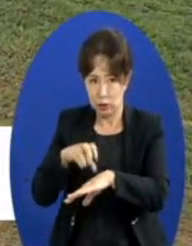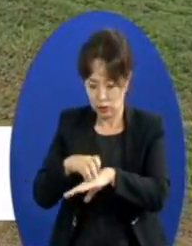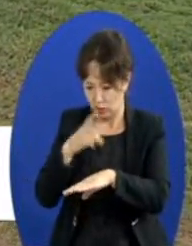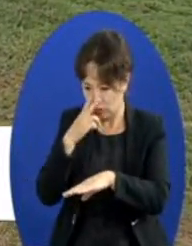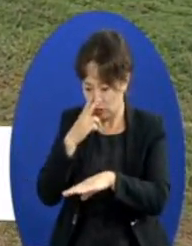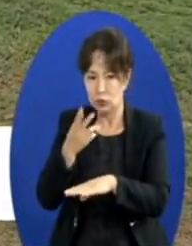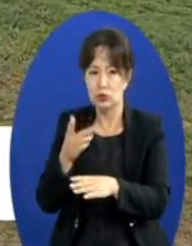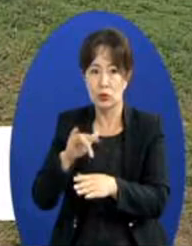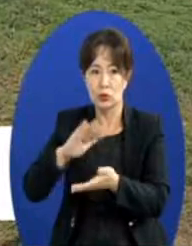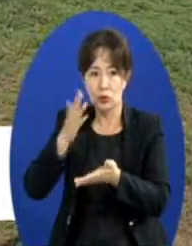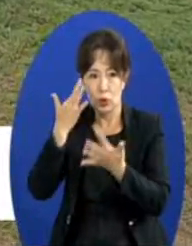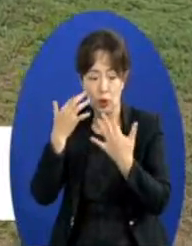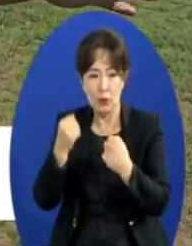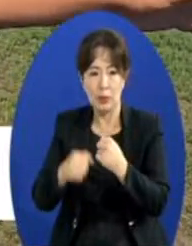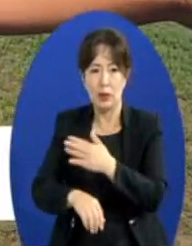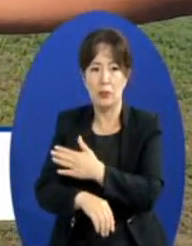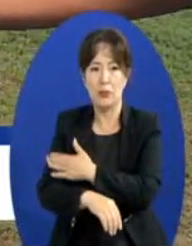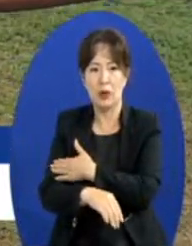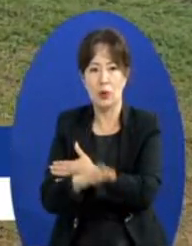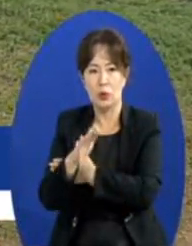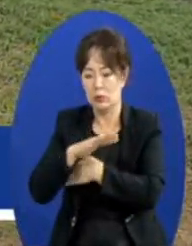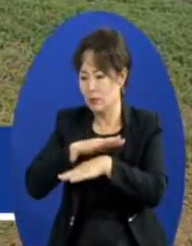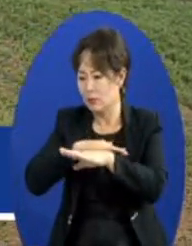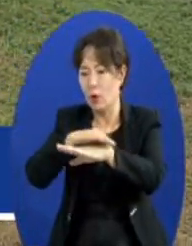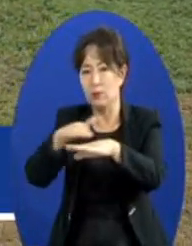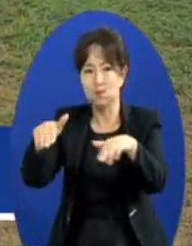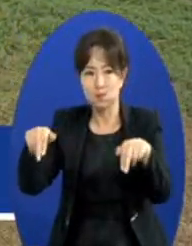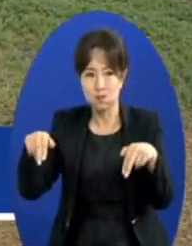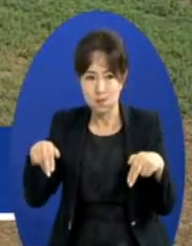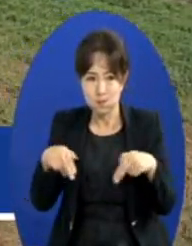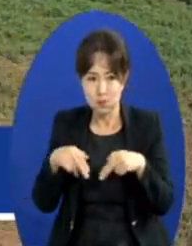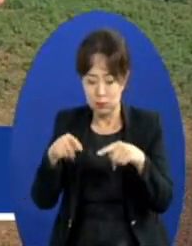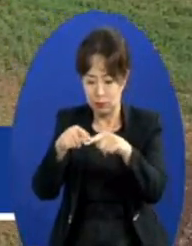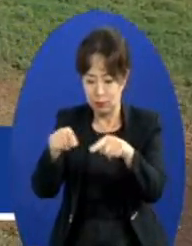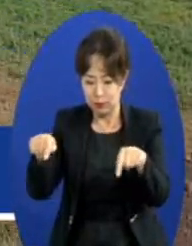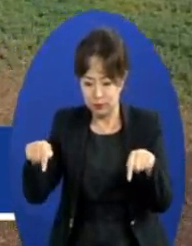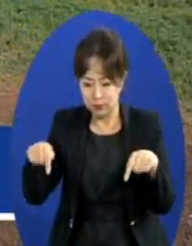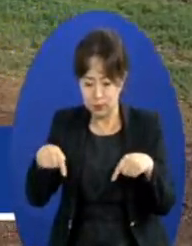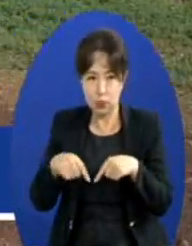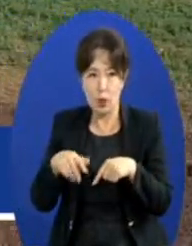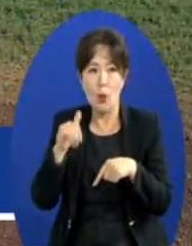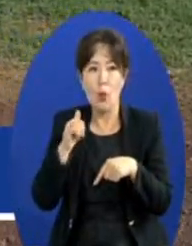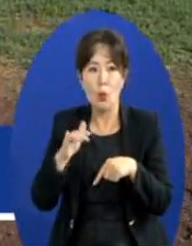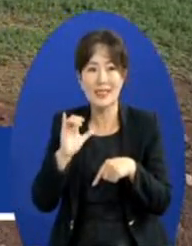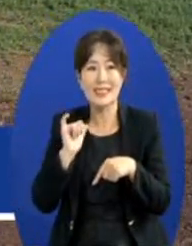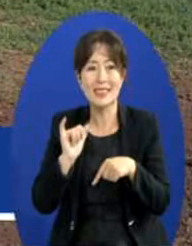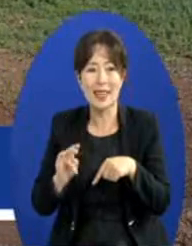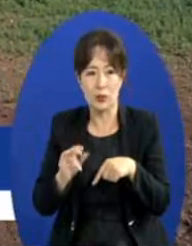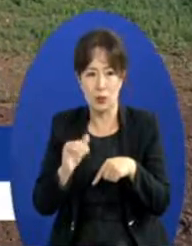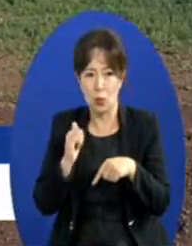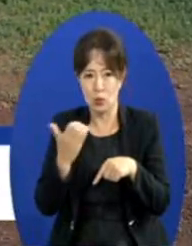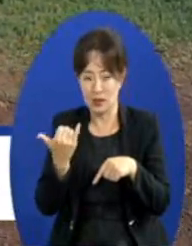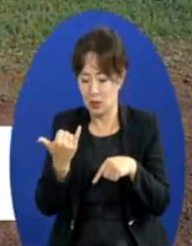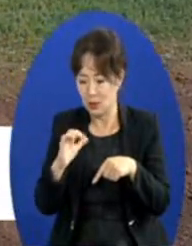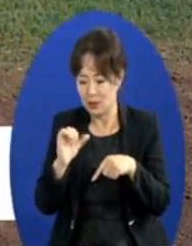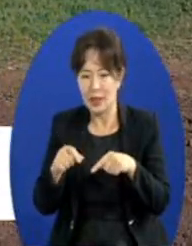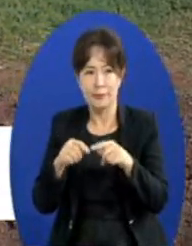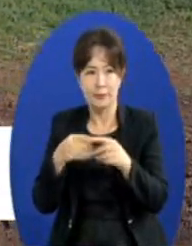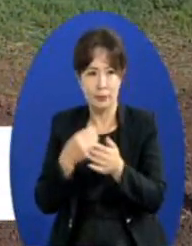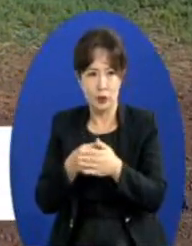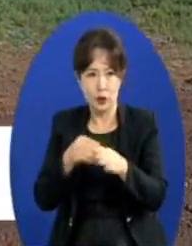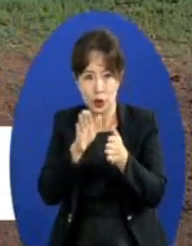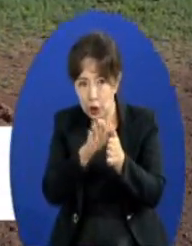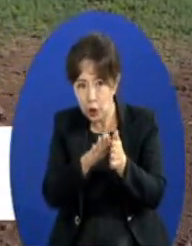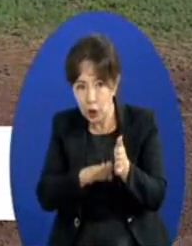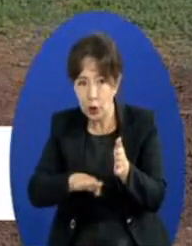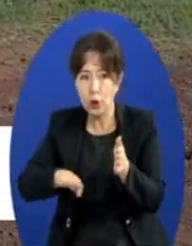өнсөн зохион байгуулалт одоо энэ баруун уртлын болон одоо та харж байгаа энэ дөрвөлжин усан сан хүний гараар хийсэн усан сан энд байна. Энэ баруун уртлын болон одоо